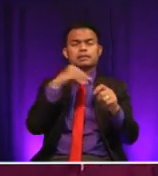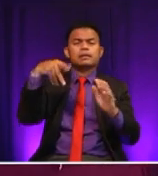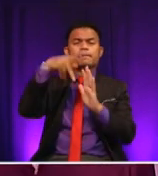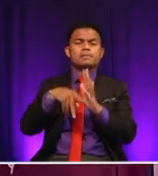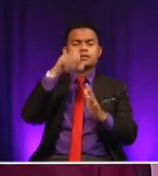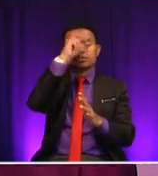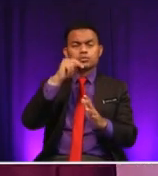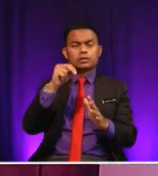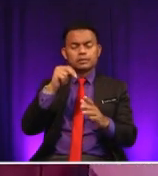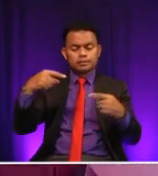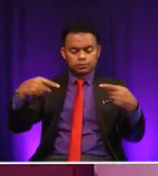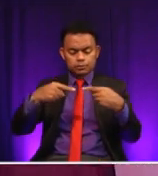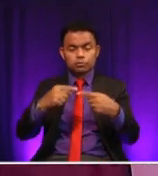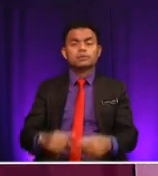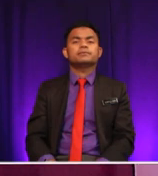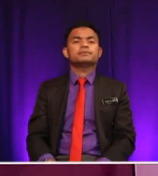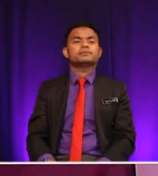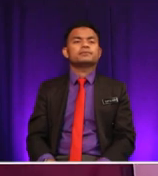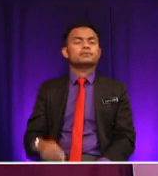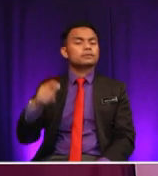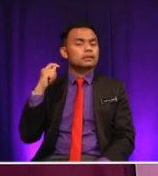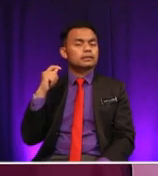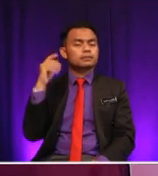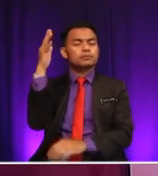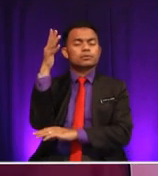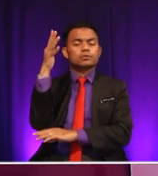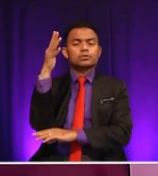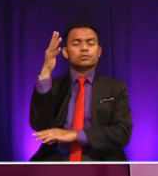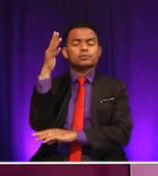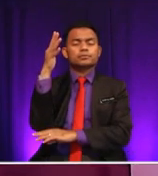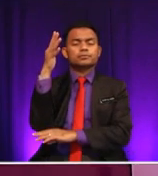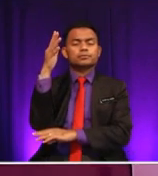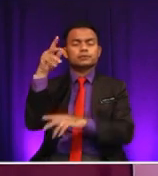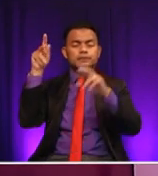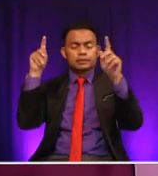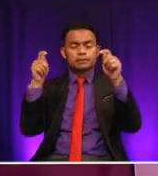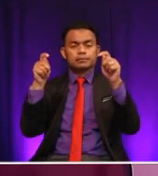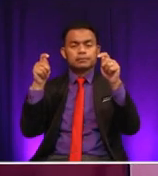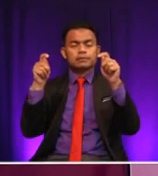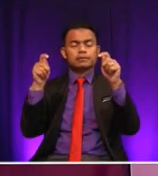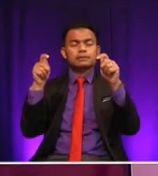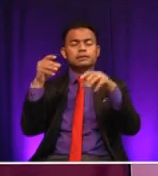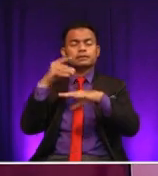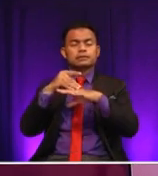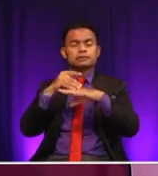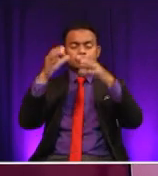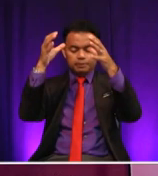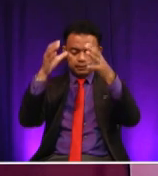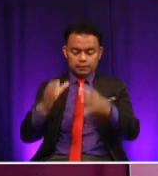kalau ibarat sebatang pokok tadi tema berada di bagian batangnya itu tetapi kalau persoalan